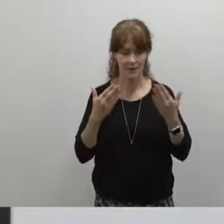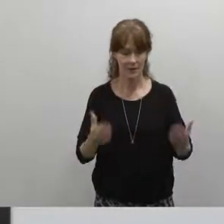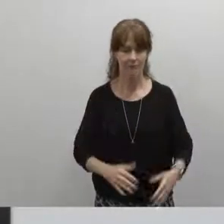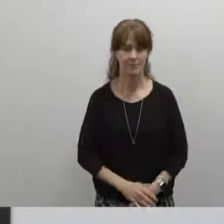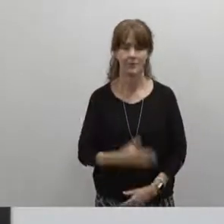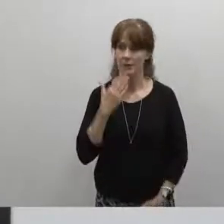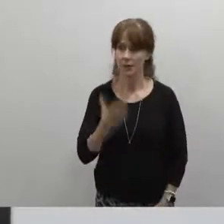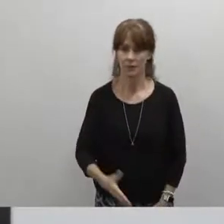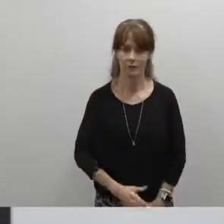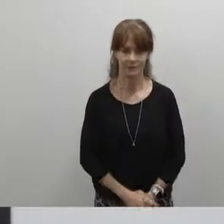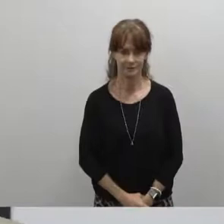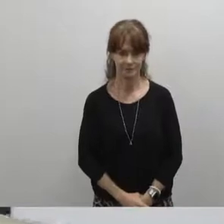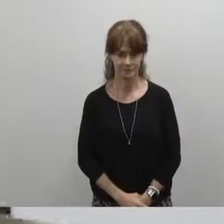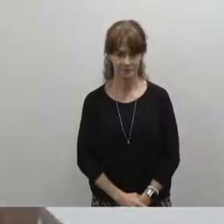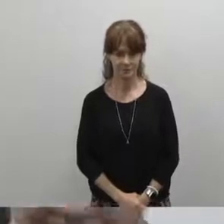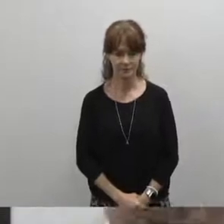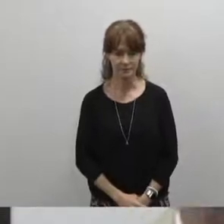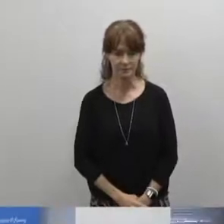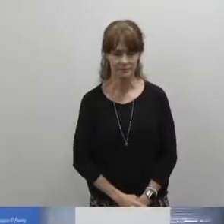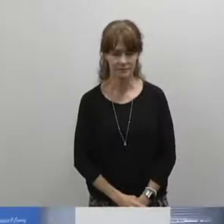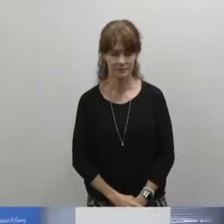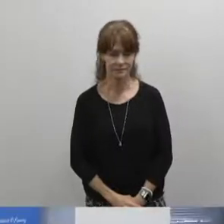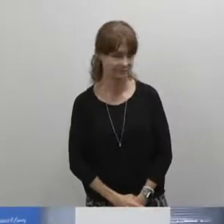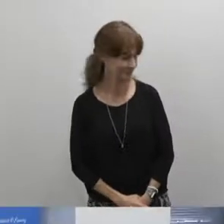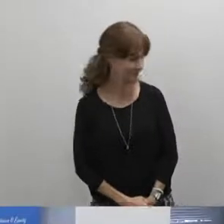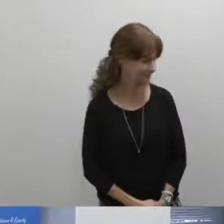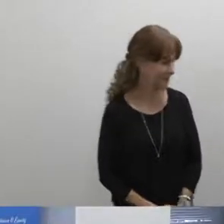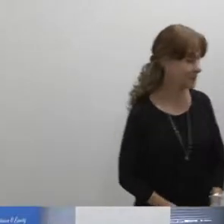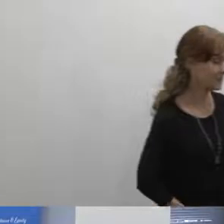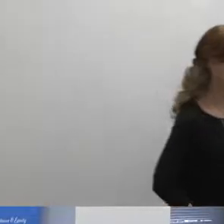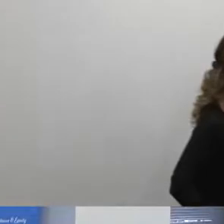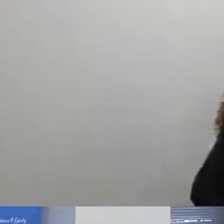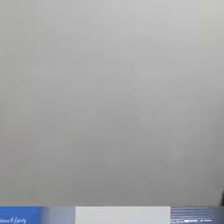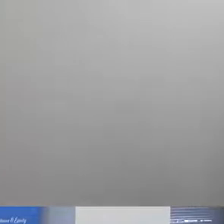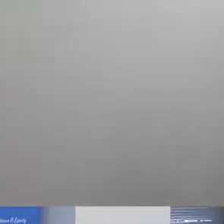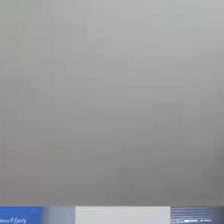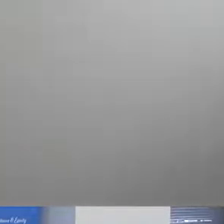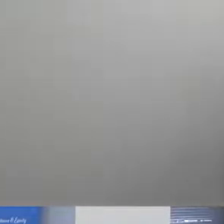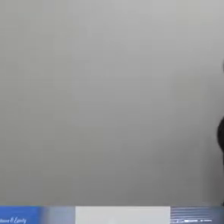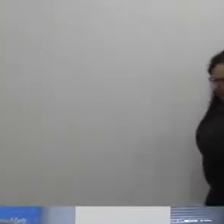tay bần đô bần đà hơi quạt ọc bì trời nì dì